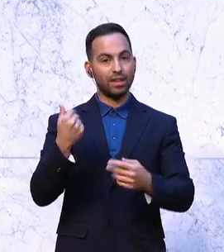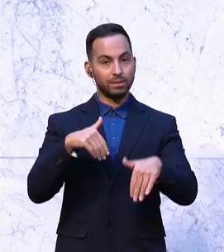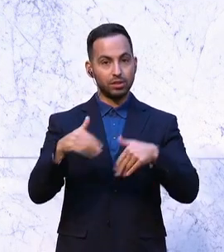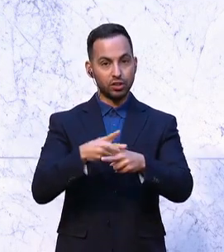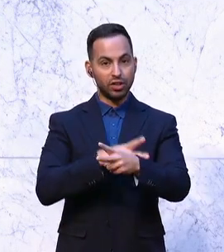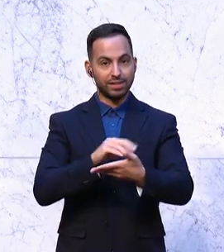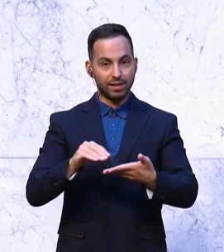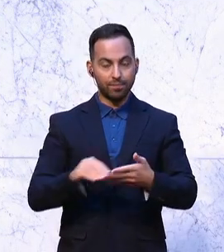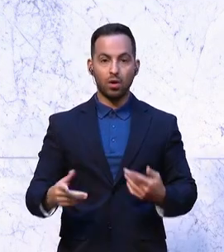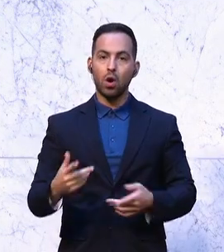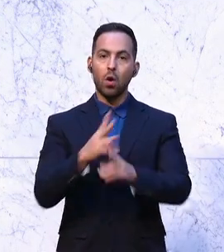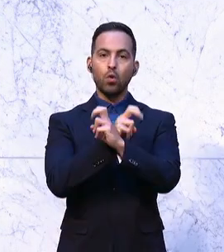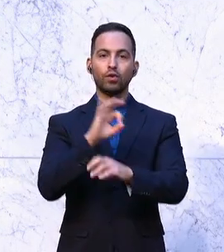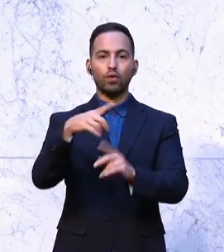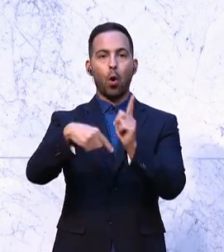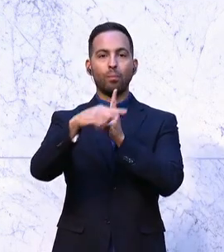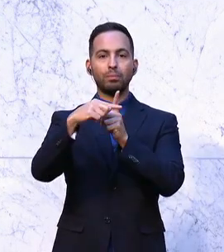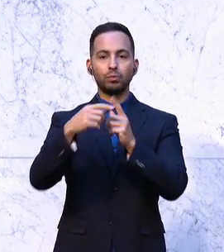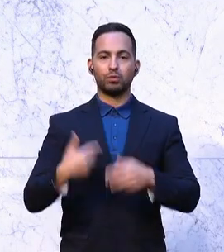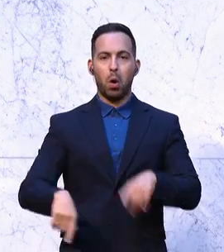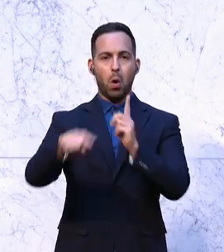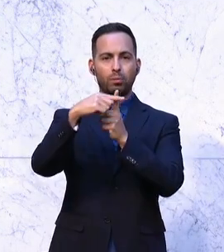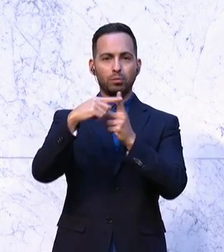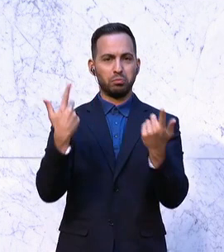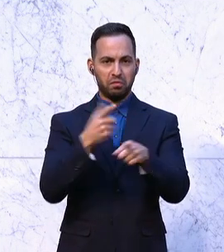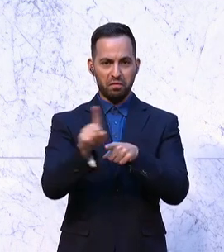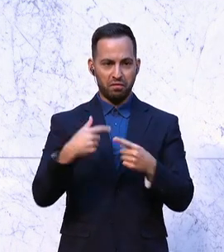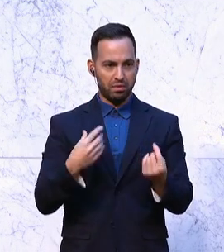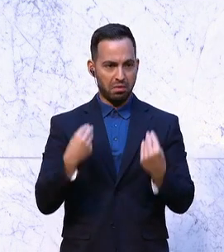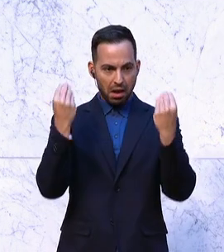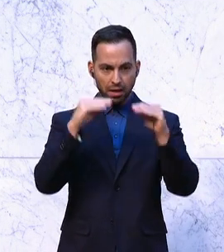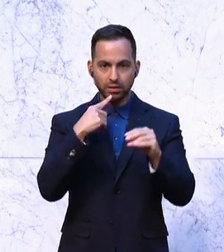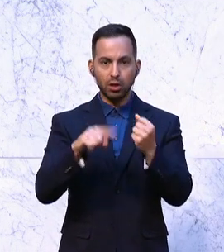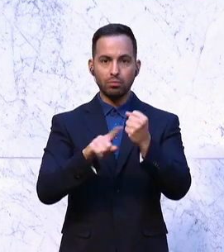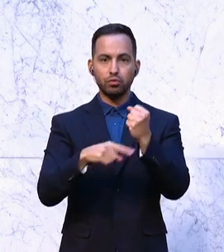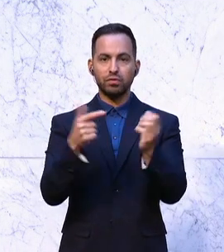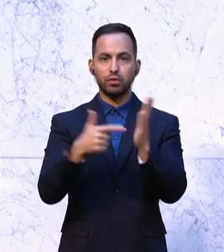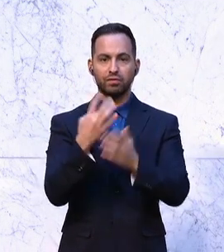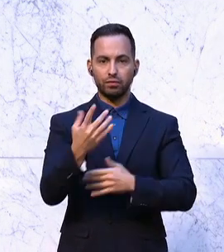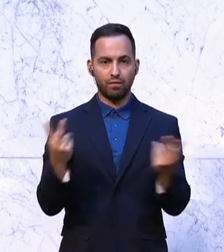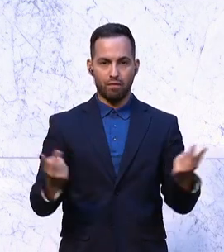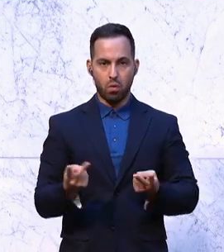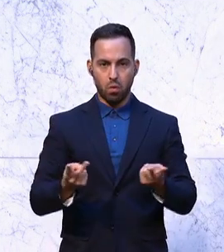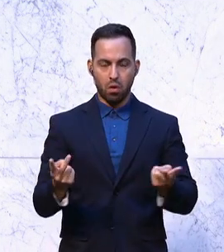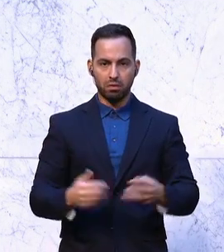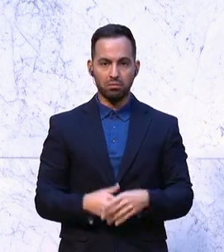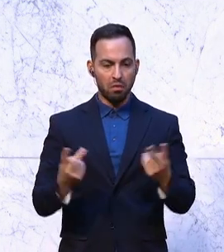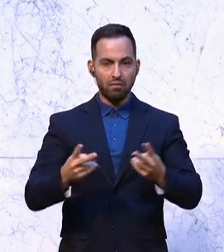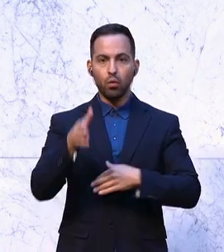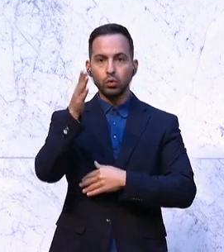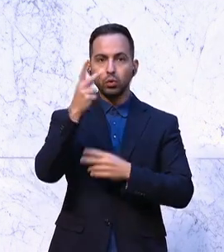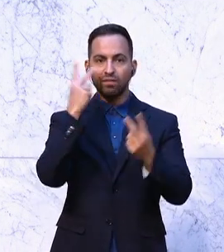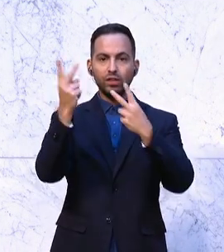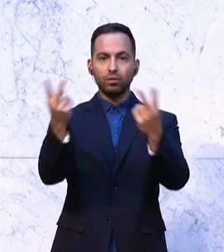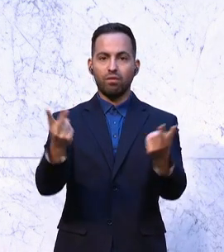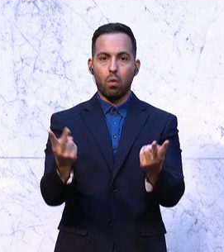mit Optimismus für Österreich. Eva-Maria Holzleitner, Frauenchefin der SPÖ, stellvertretende Clubchefin. Wo sind die